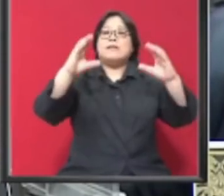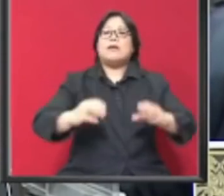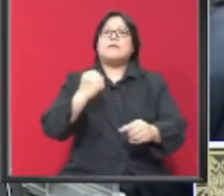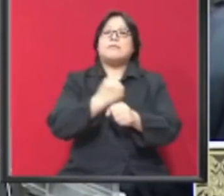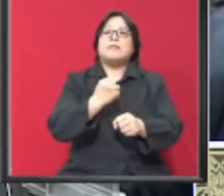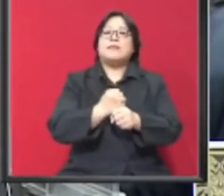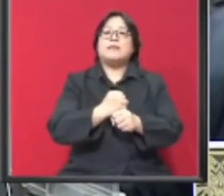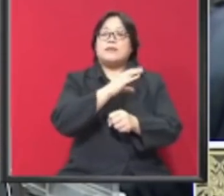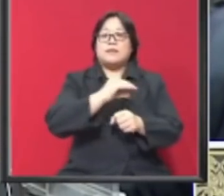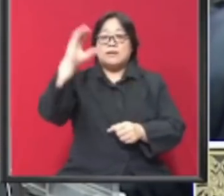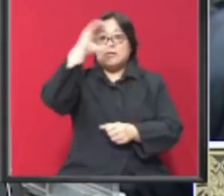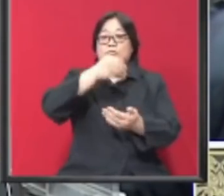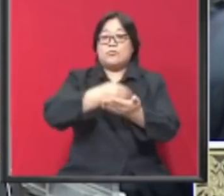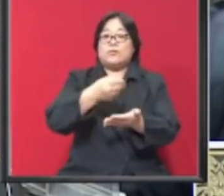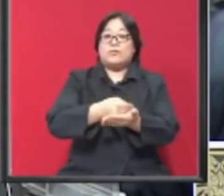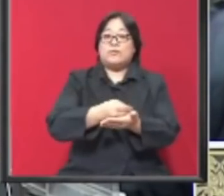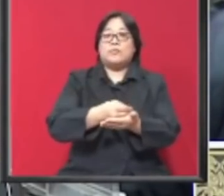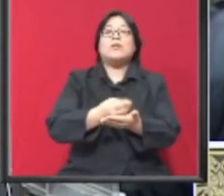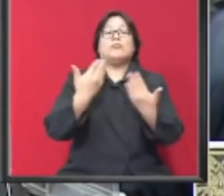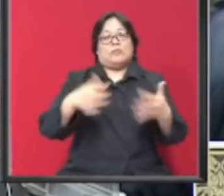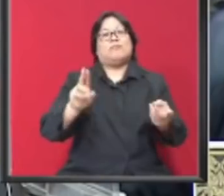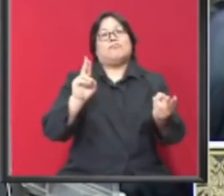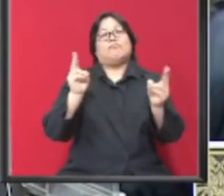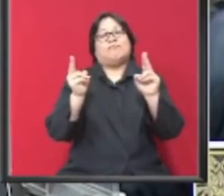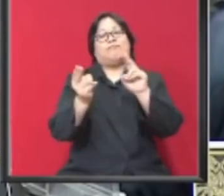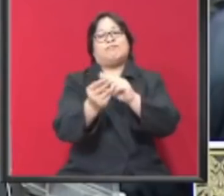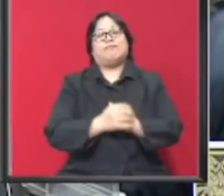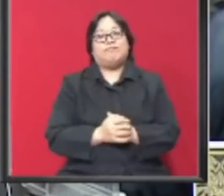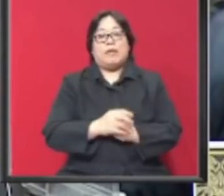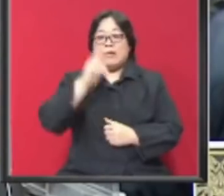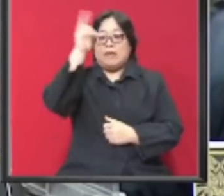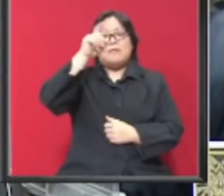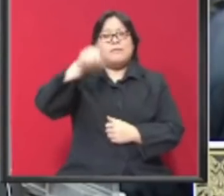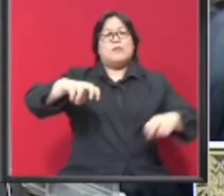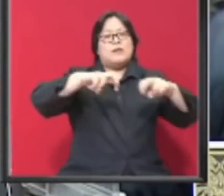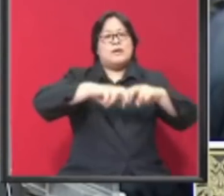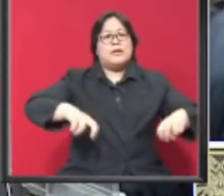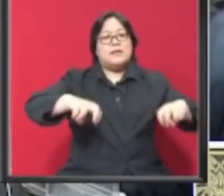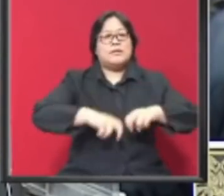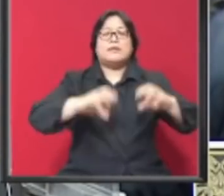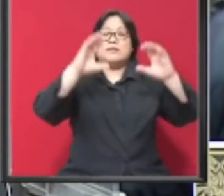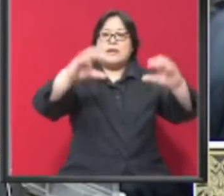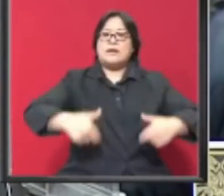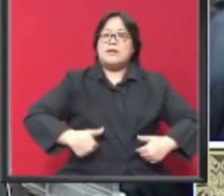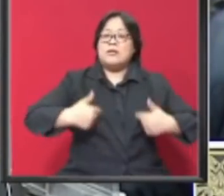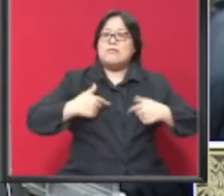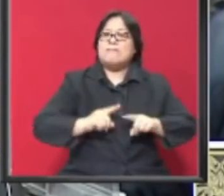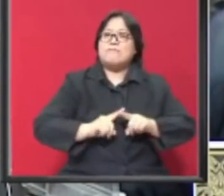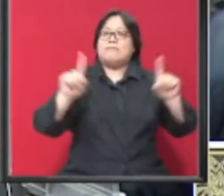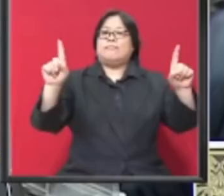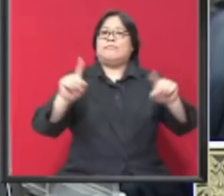cara bekerja dan mencari makan sudah berubah kerajaan perlu kaji cara-cara hidup yang